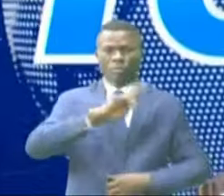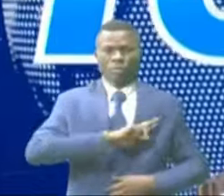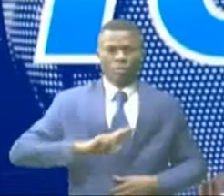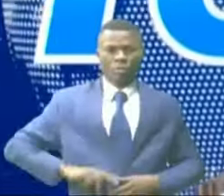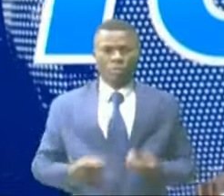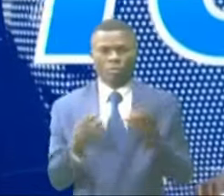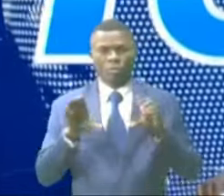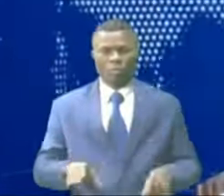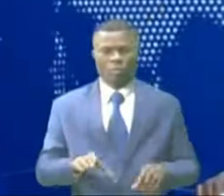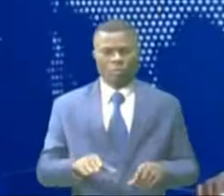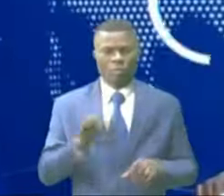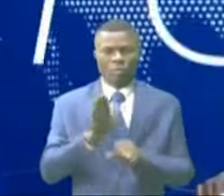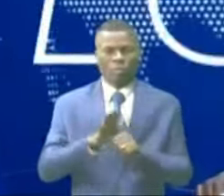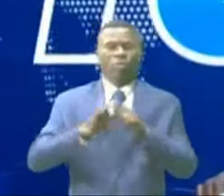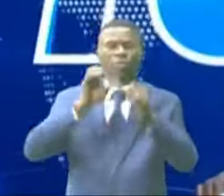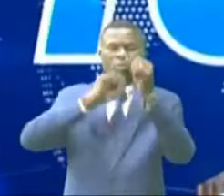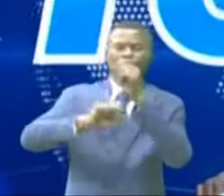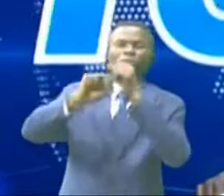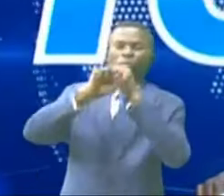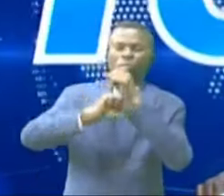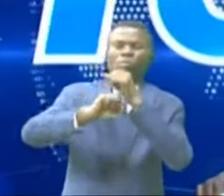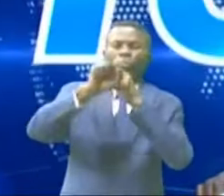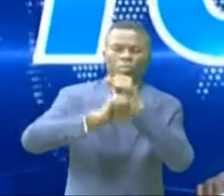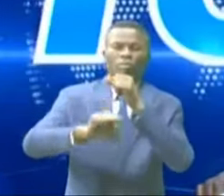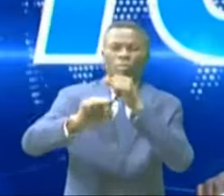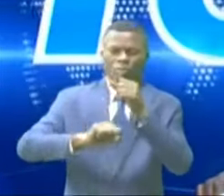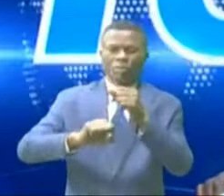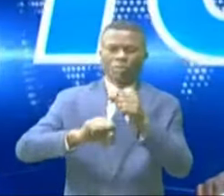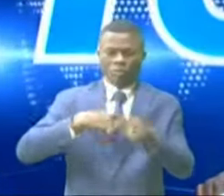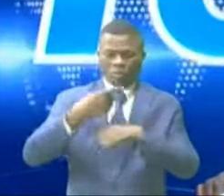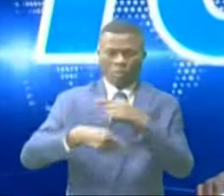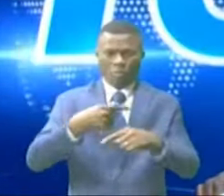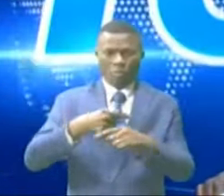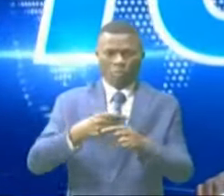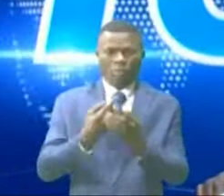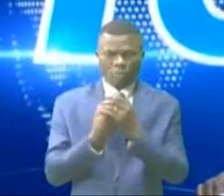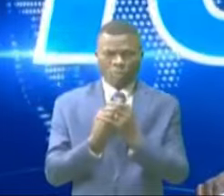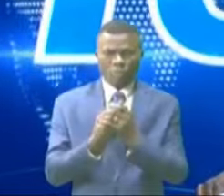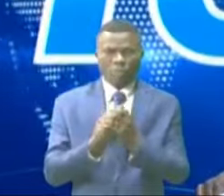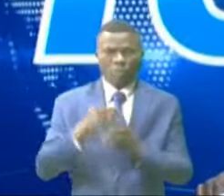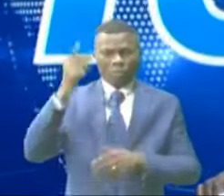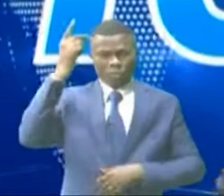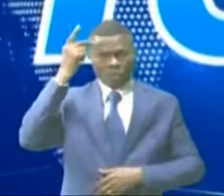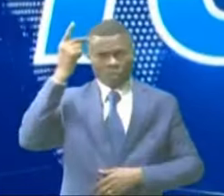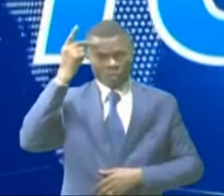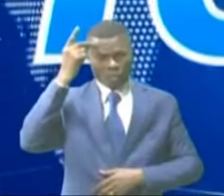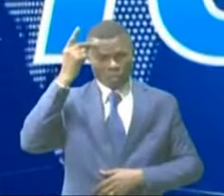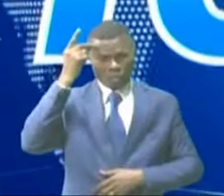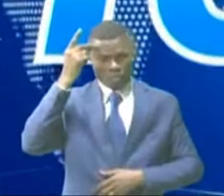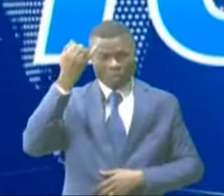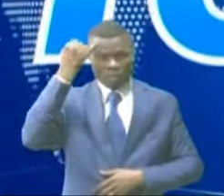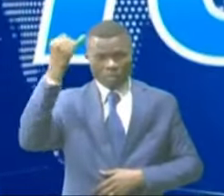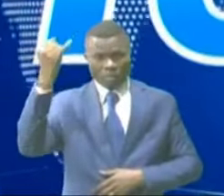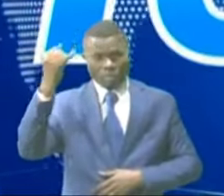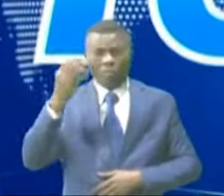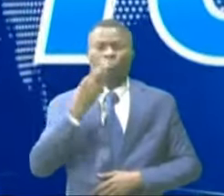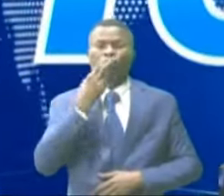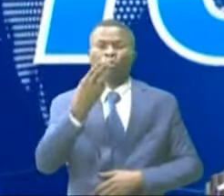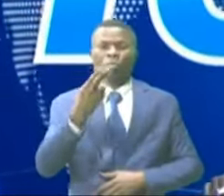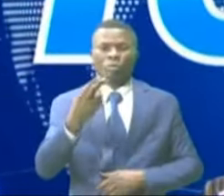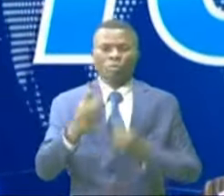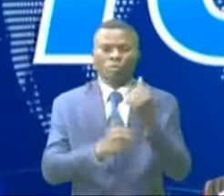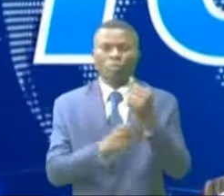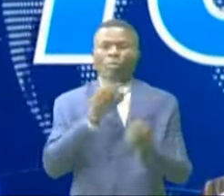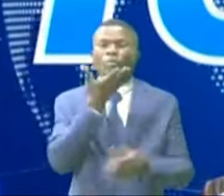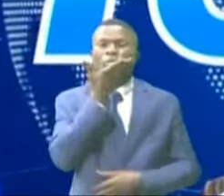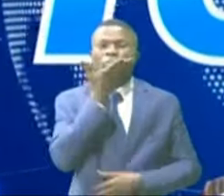du Congo, une vaste campagne de sensibilisation sera lancée dans les prochains jours à Kinshasa à l'intention des filles mères, des personnes de